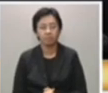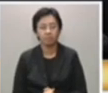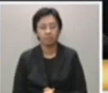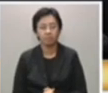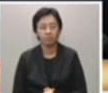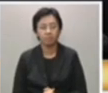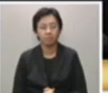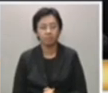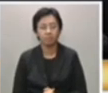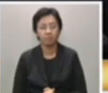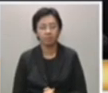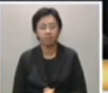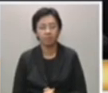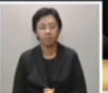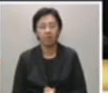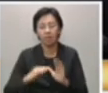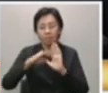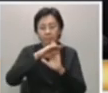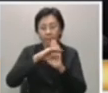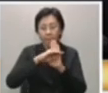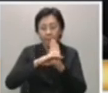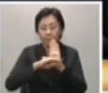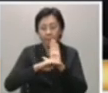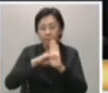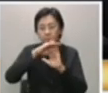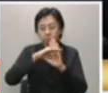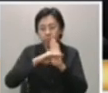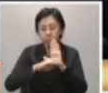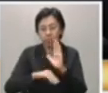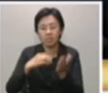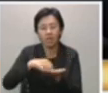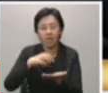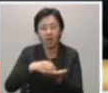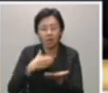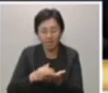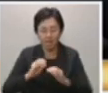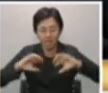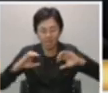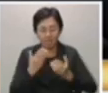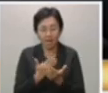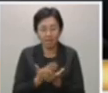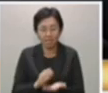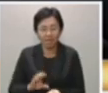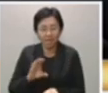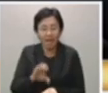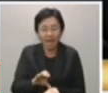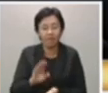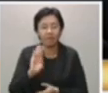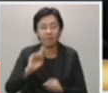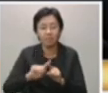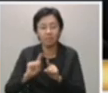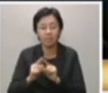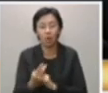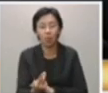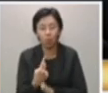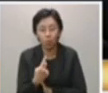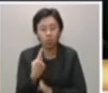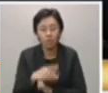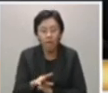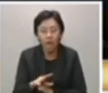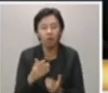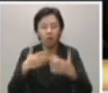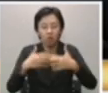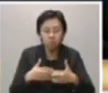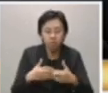เหตุสิ่งเหล่านี้ท่านได้เอาสินเชื่อไปให้เขาแต่ไม่มีประโยชน์อันใดต่อธุรกิจเลยเพราะขายก็ไม่ได้